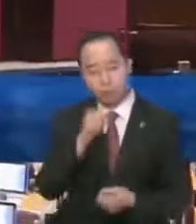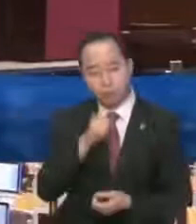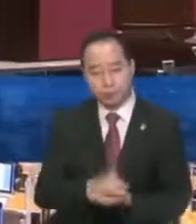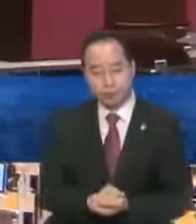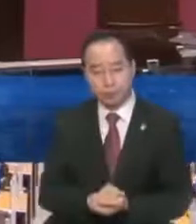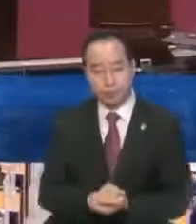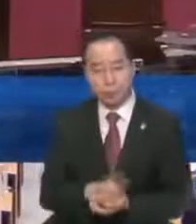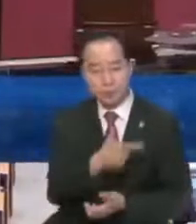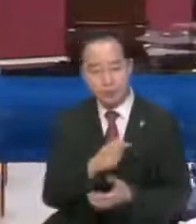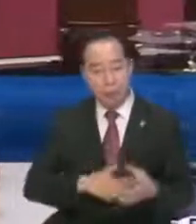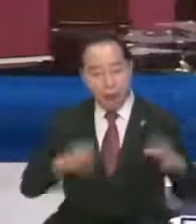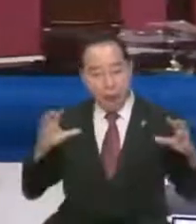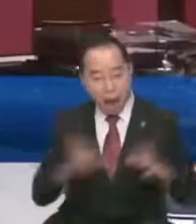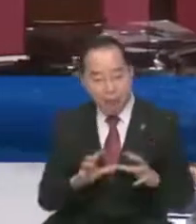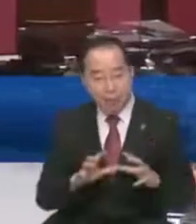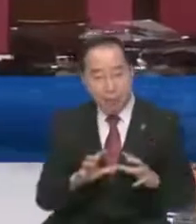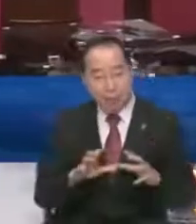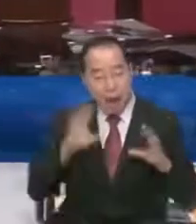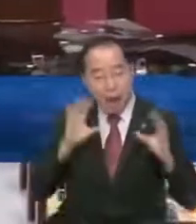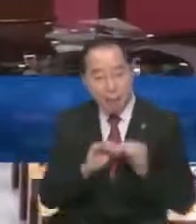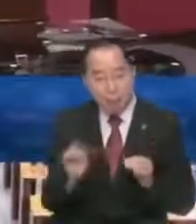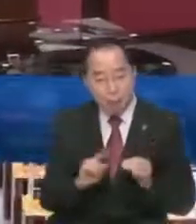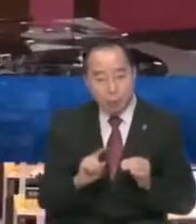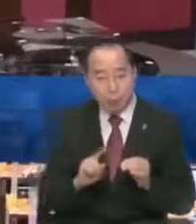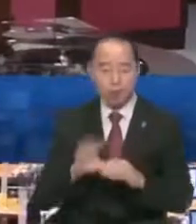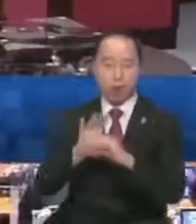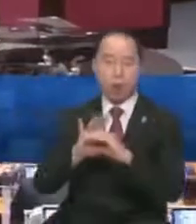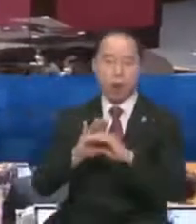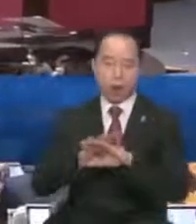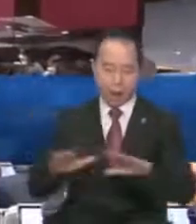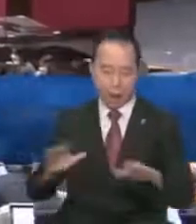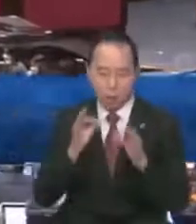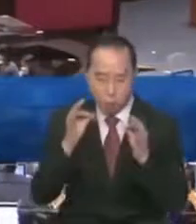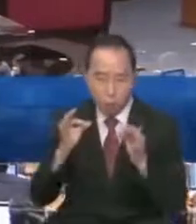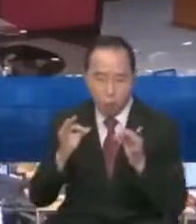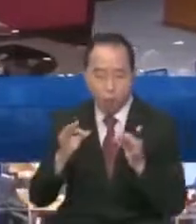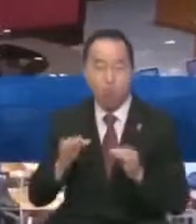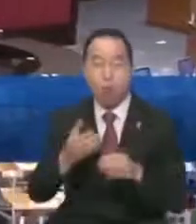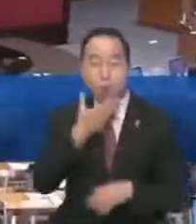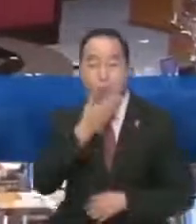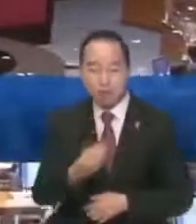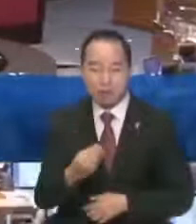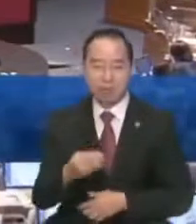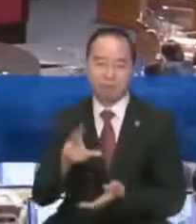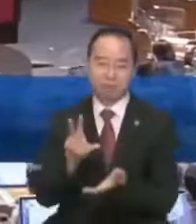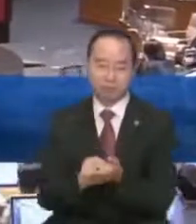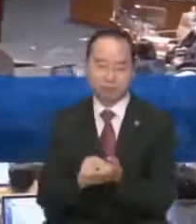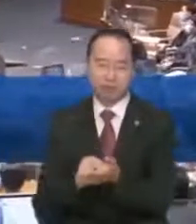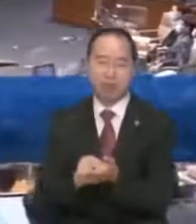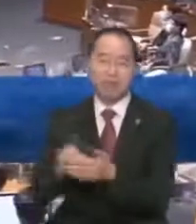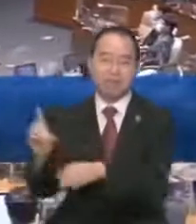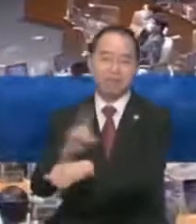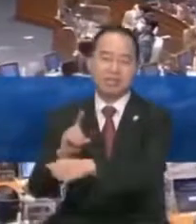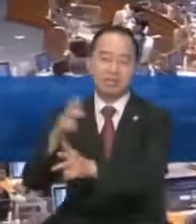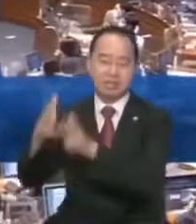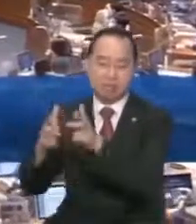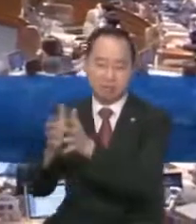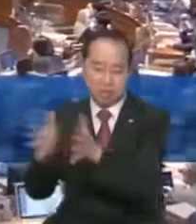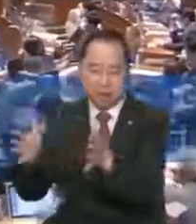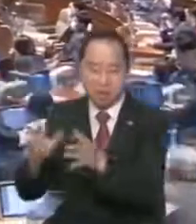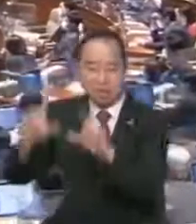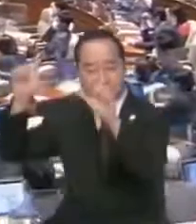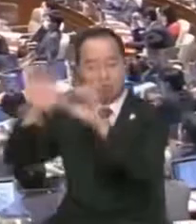대합의는 코로나 극복 공동노력, 포용적 복지, 디지털 전환, 기후위기